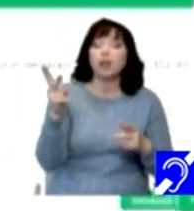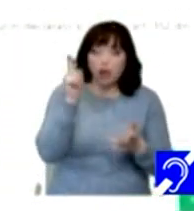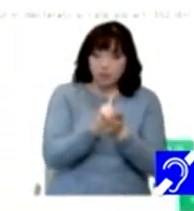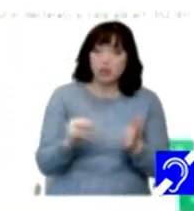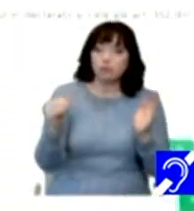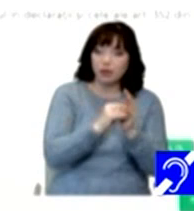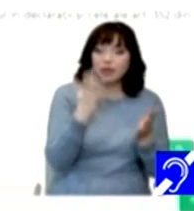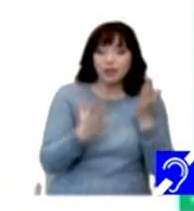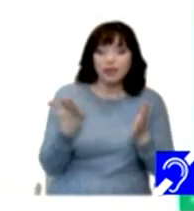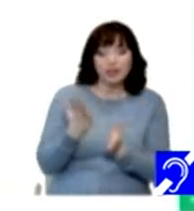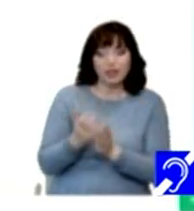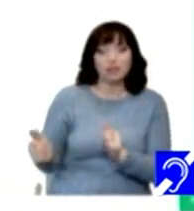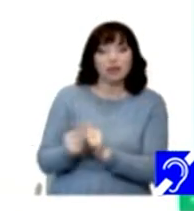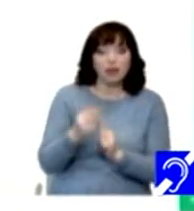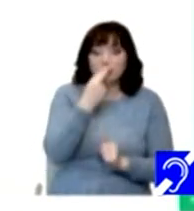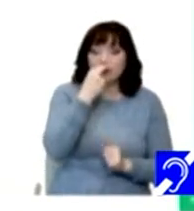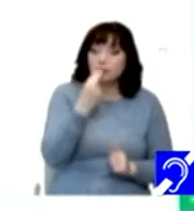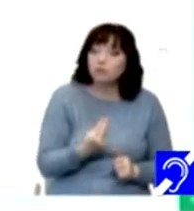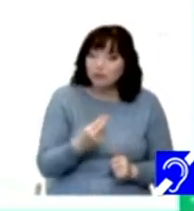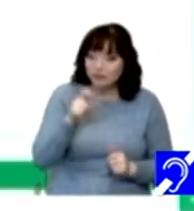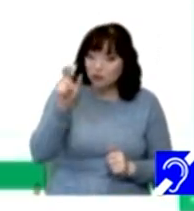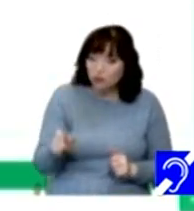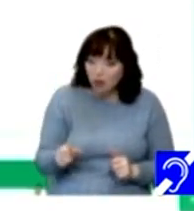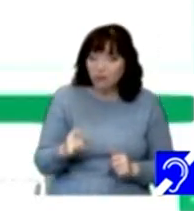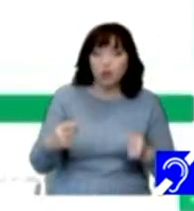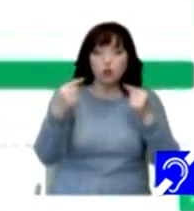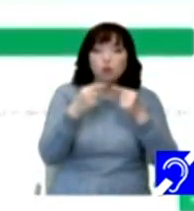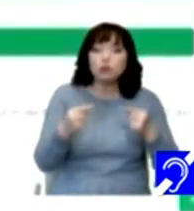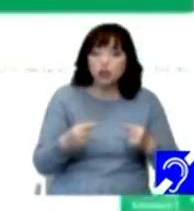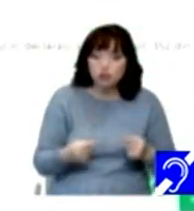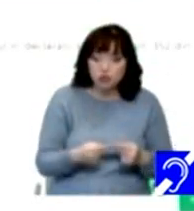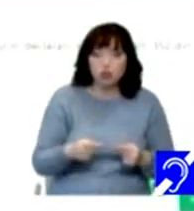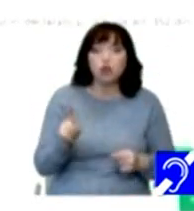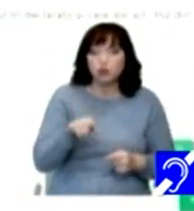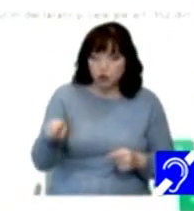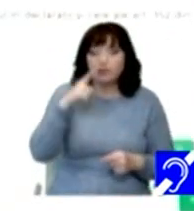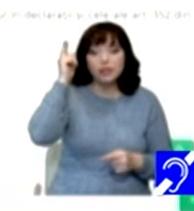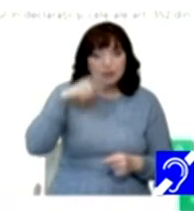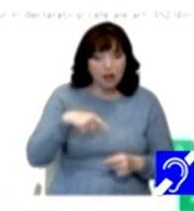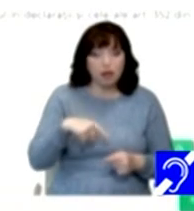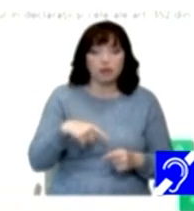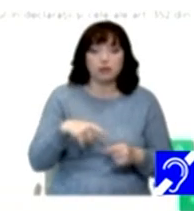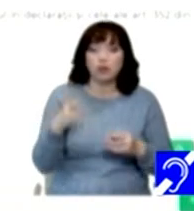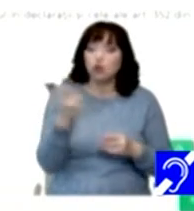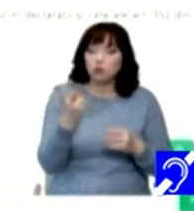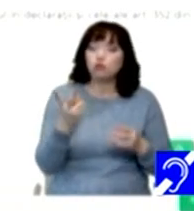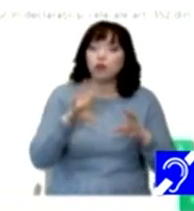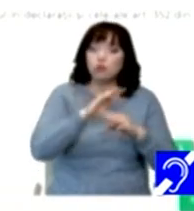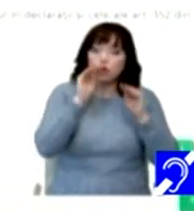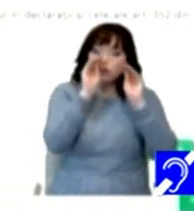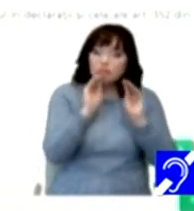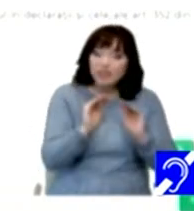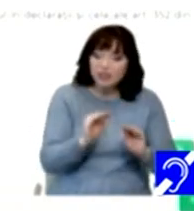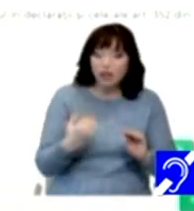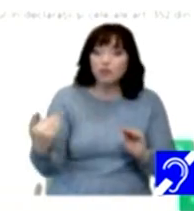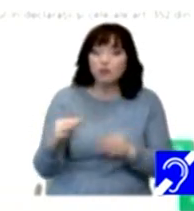custodie sau dacă ați intrat în România cu un minor și să precizați faptul că ați luat la cunoștință completarea tuturor